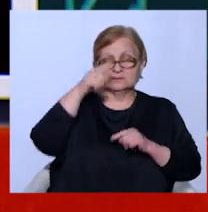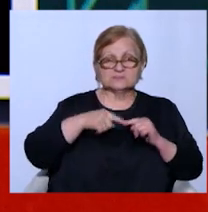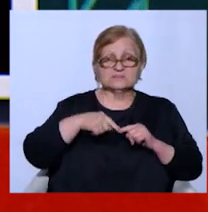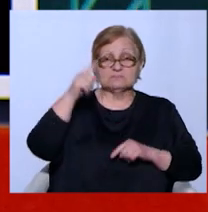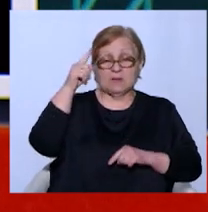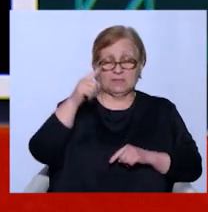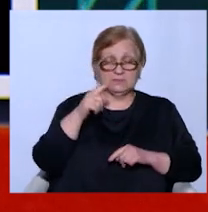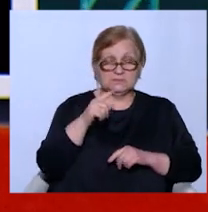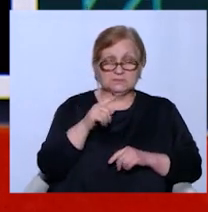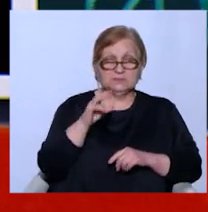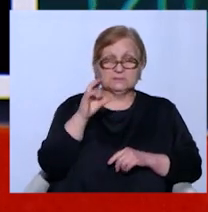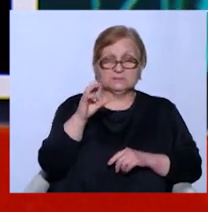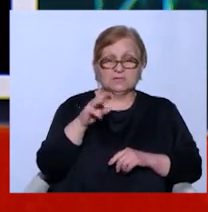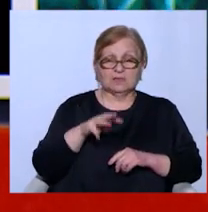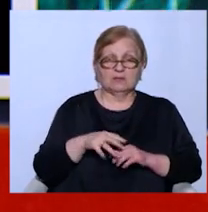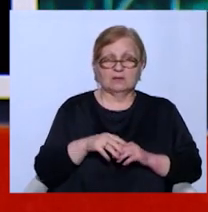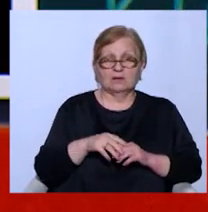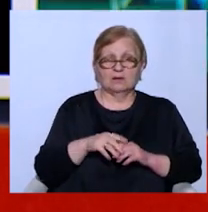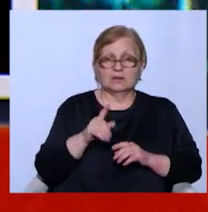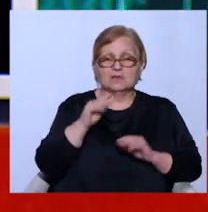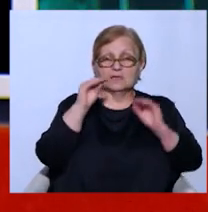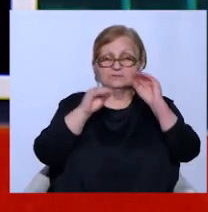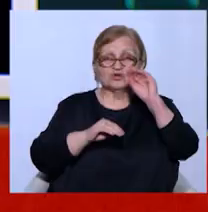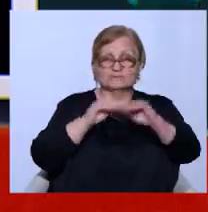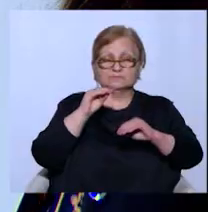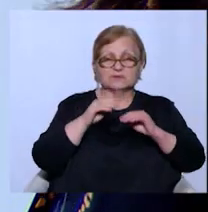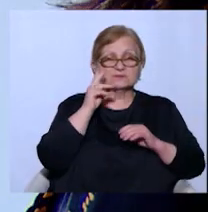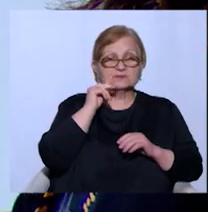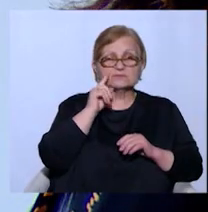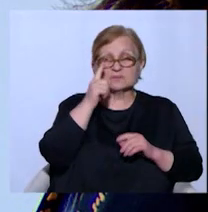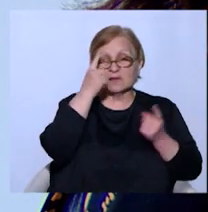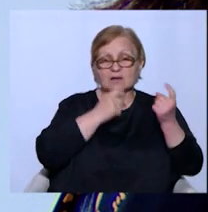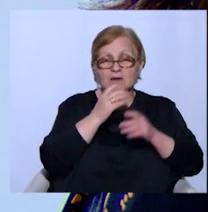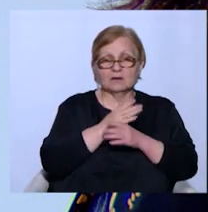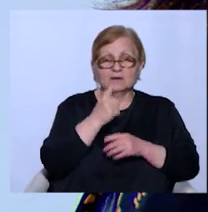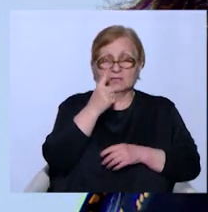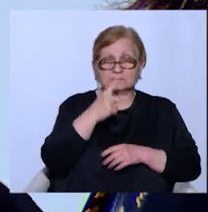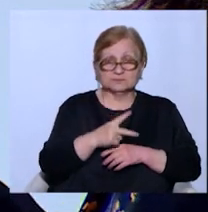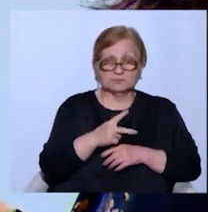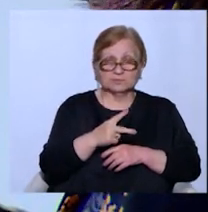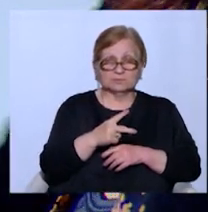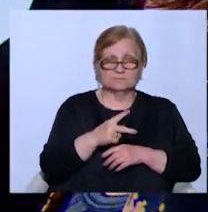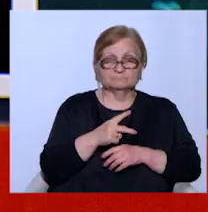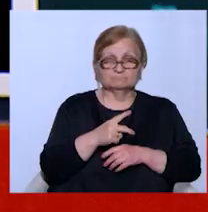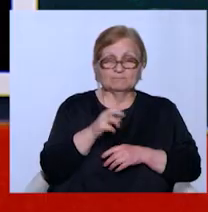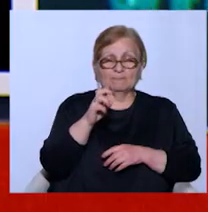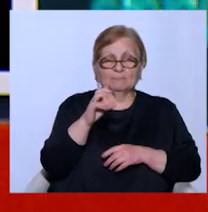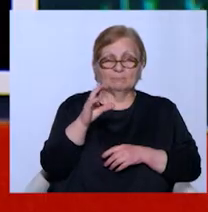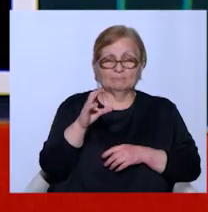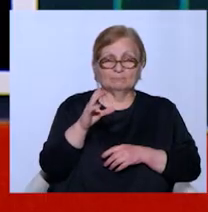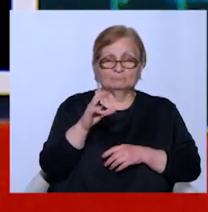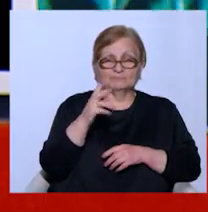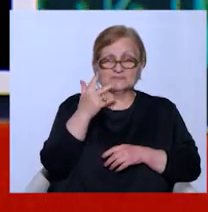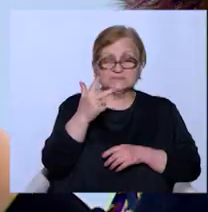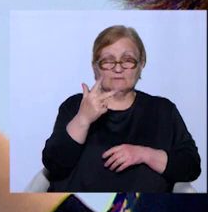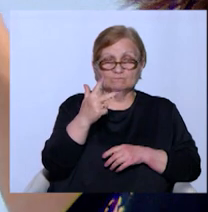CM-ს. მოდით ჩავსვათ რა ინფორმაციაც გვაქვს. ესე იგი, არის 1/2 BC